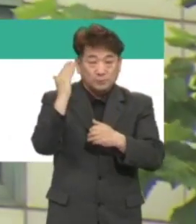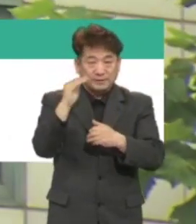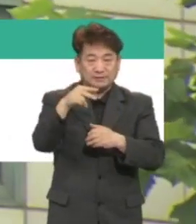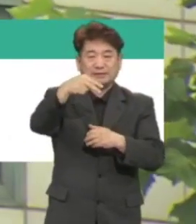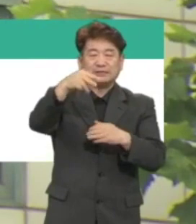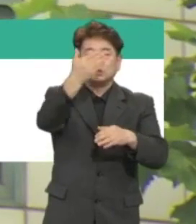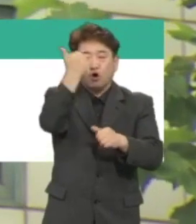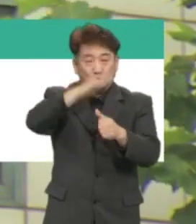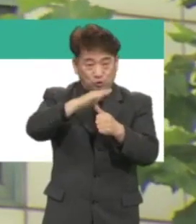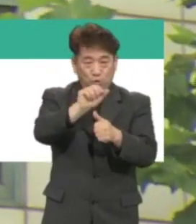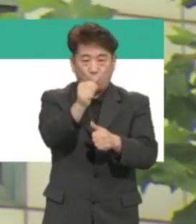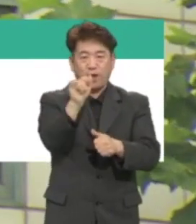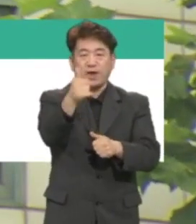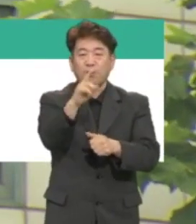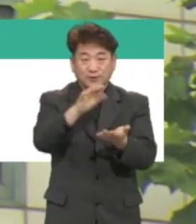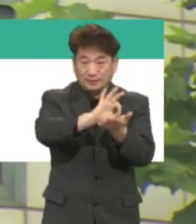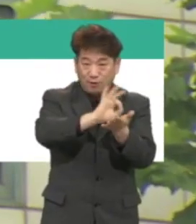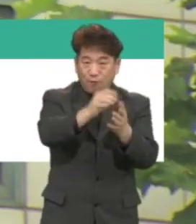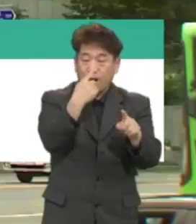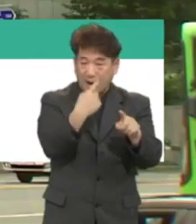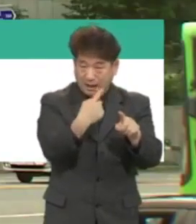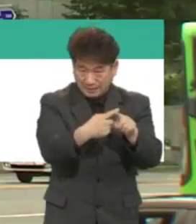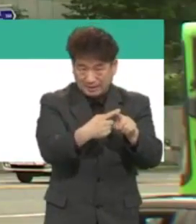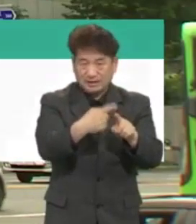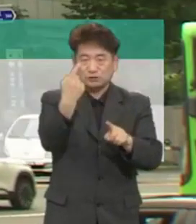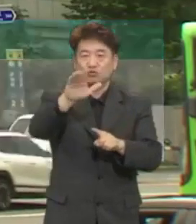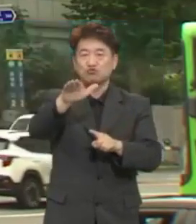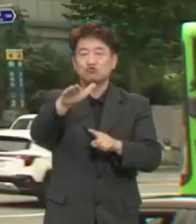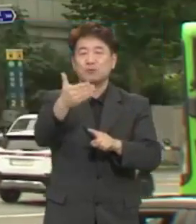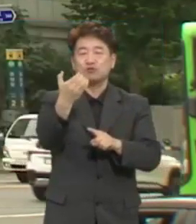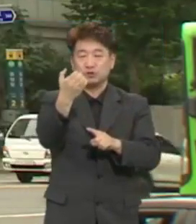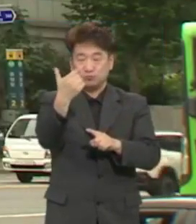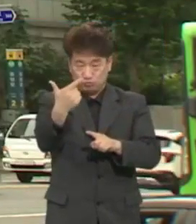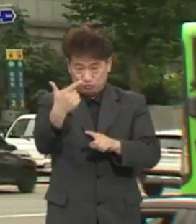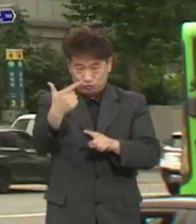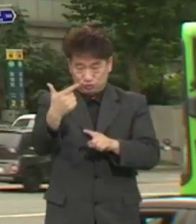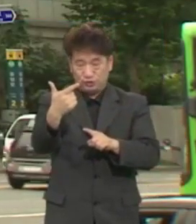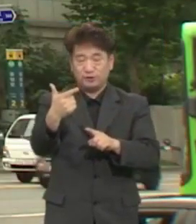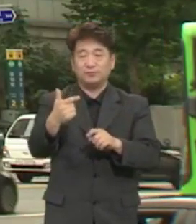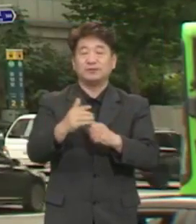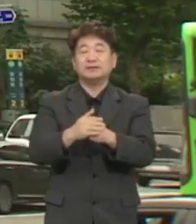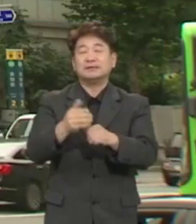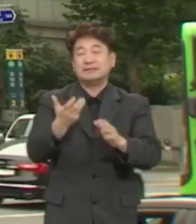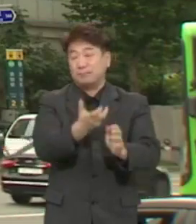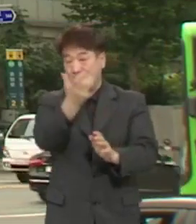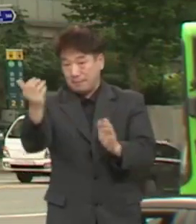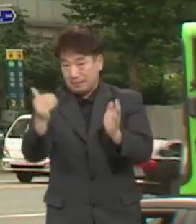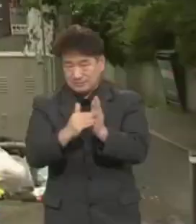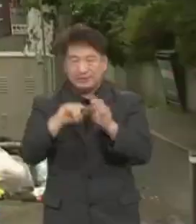활용되다 1996년 대전 상위가 둔산로 이전하면서 민간 소유로 넘어갔습니다